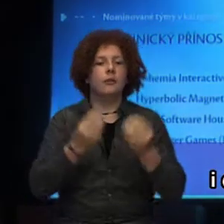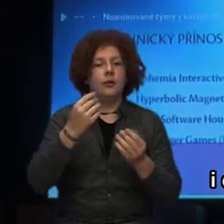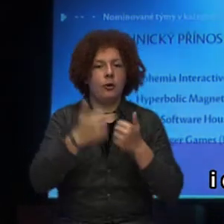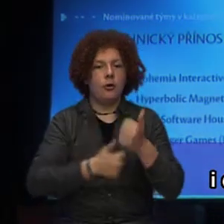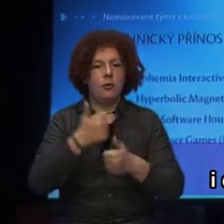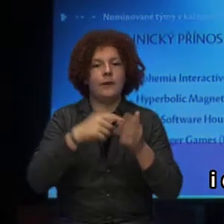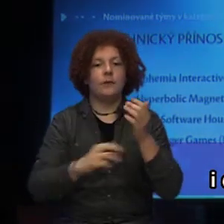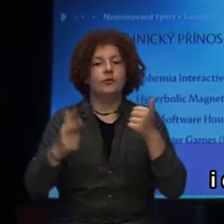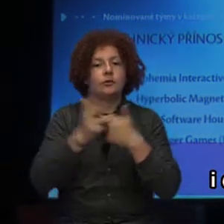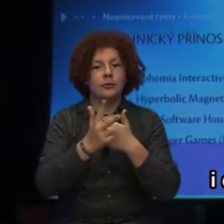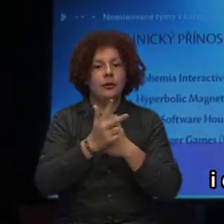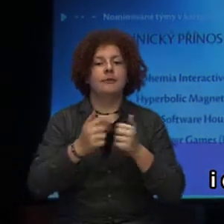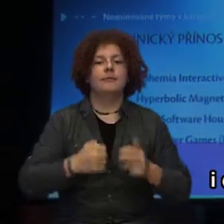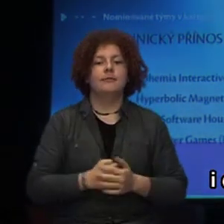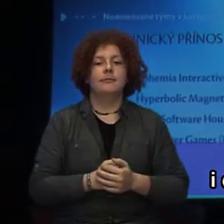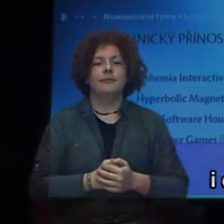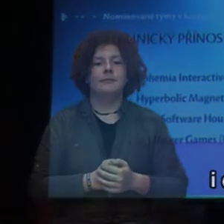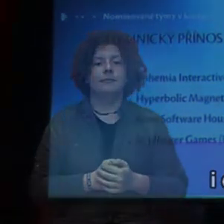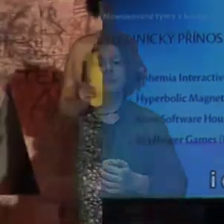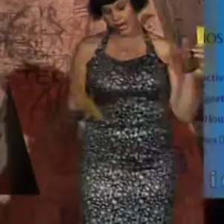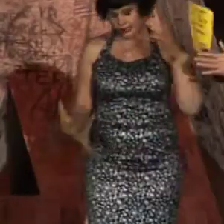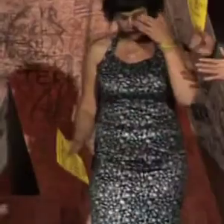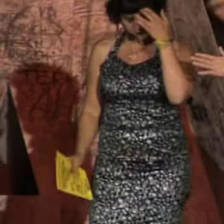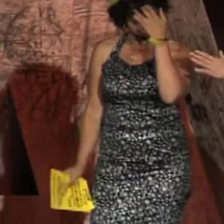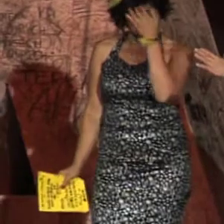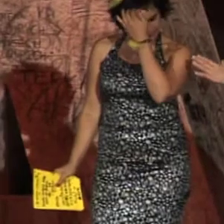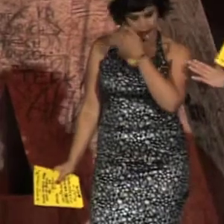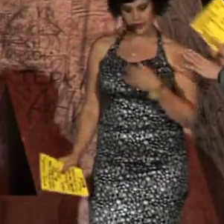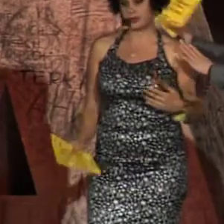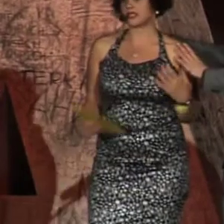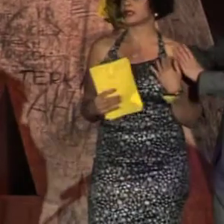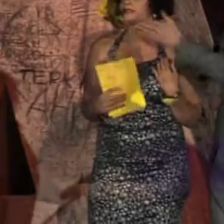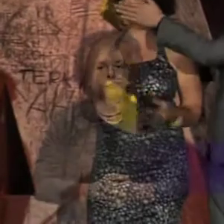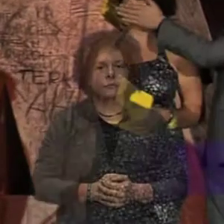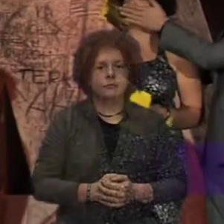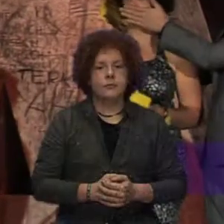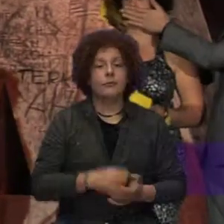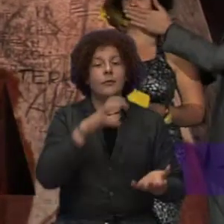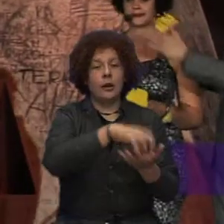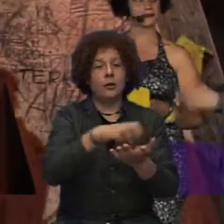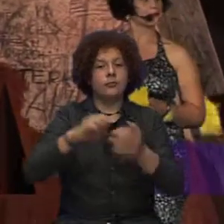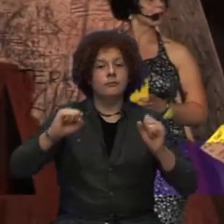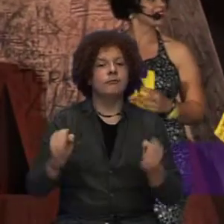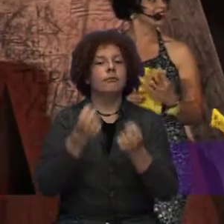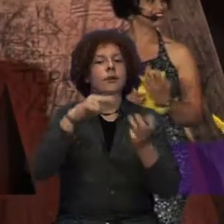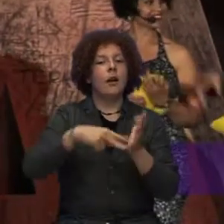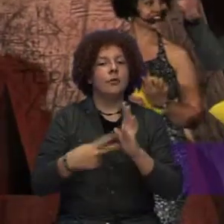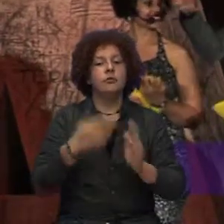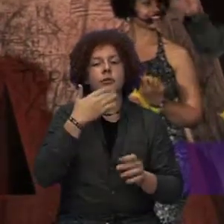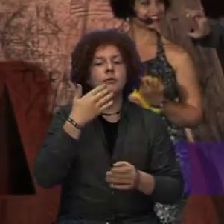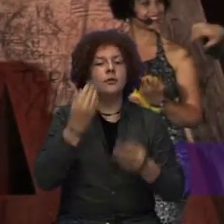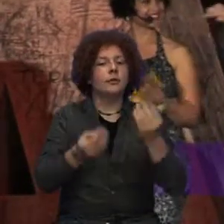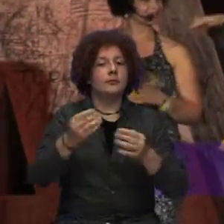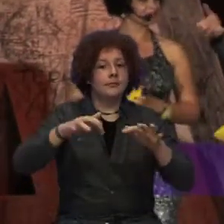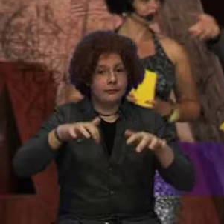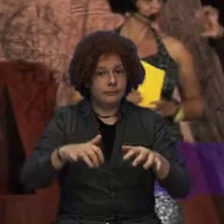Ano. Ale my už jsme o ní v podstatě domluvili, protože více nám... Nyní je mou milou povinností vyhlásit